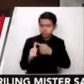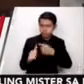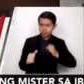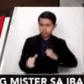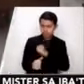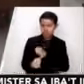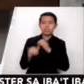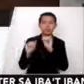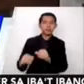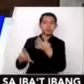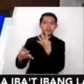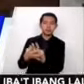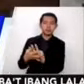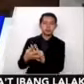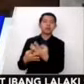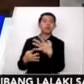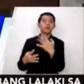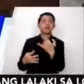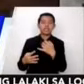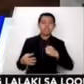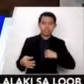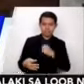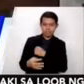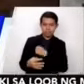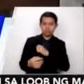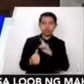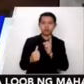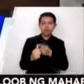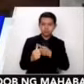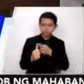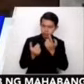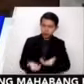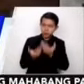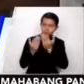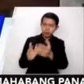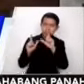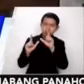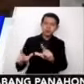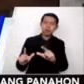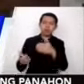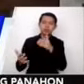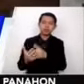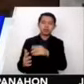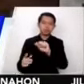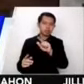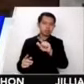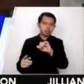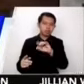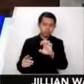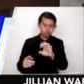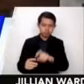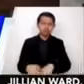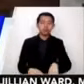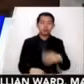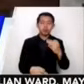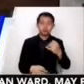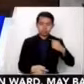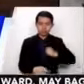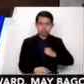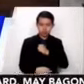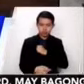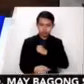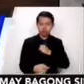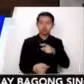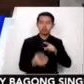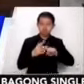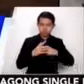Senado ang may pinakaunang arrest warrant laban sa kanya. Ang Senado ang nag-trigger ng manhunt.